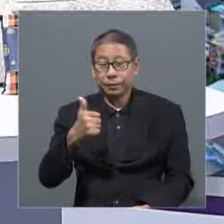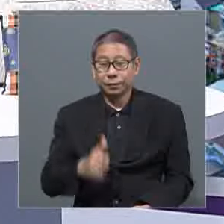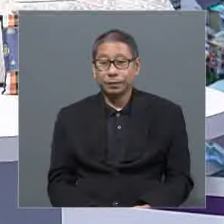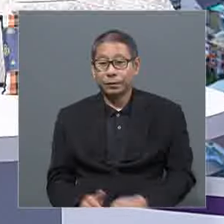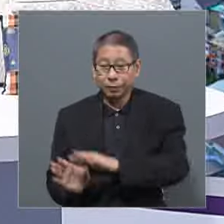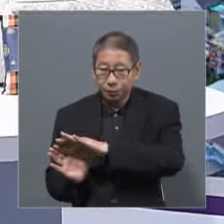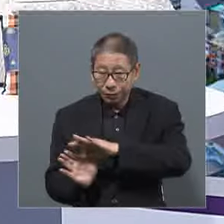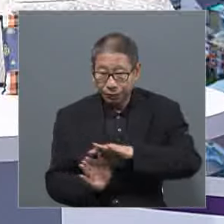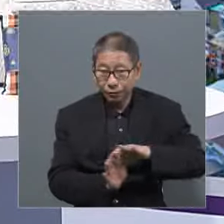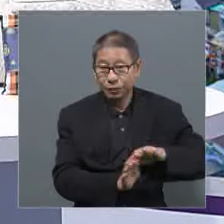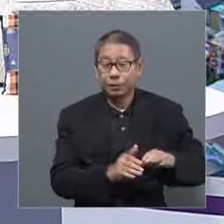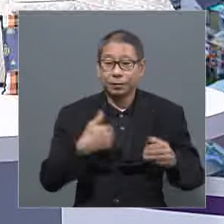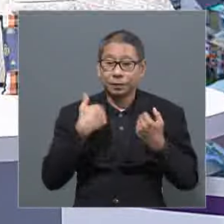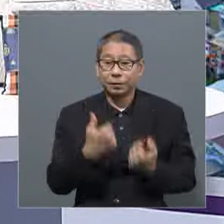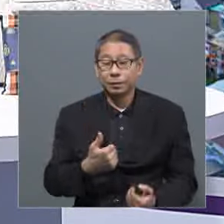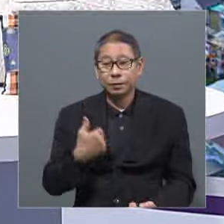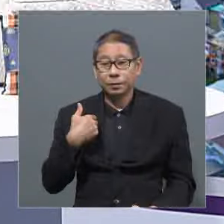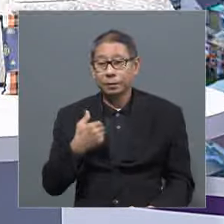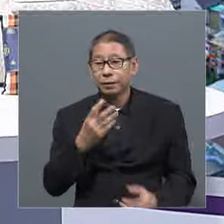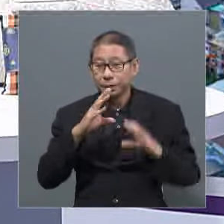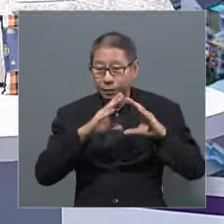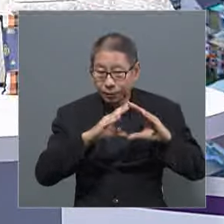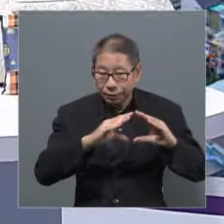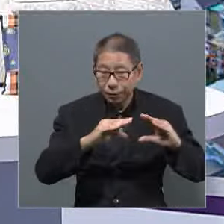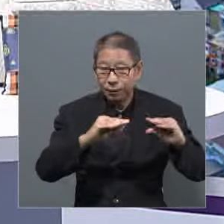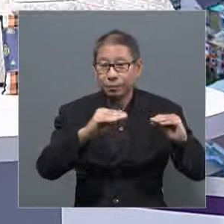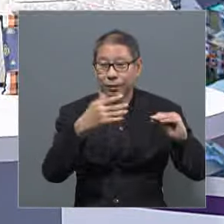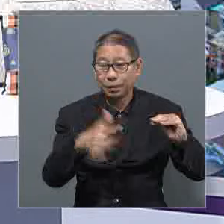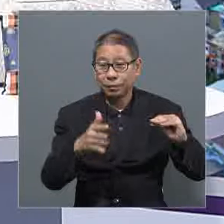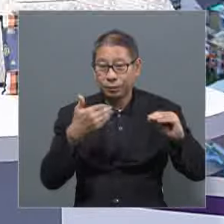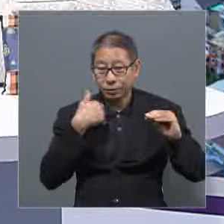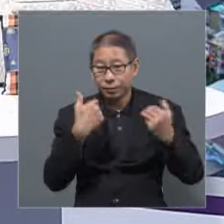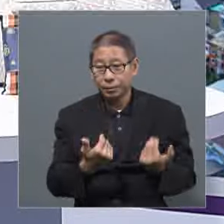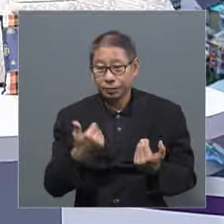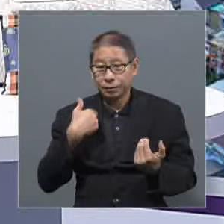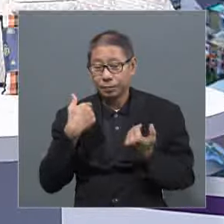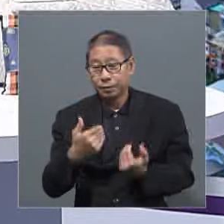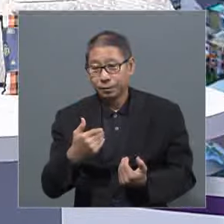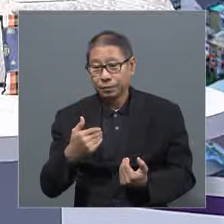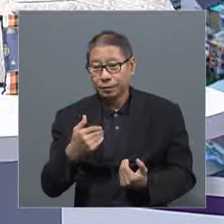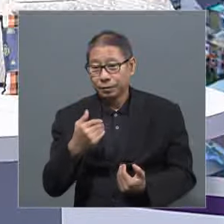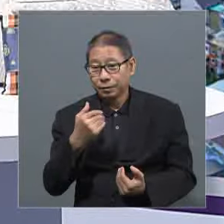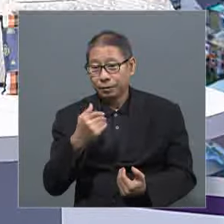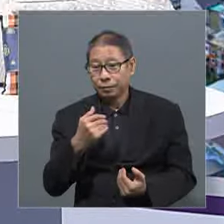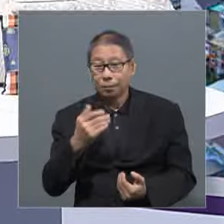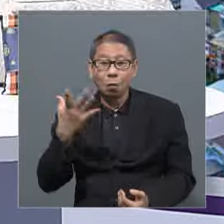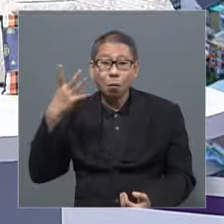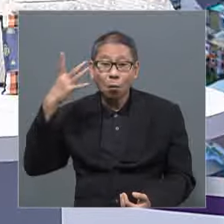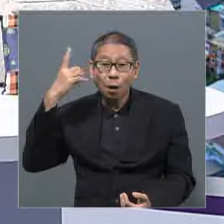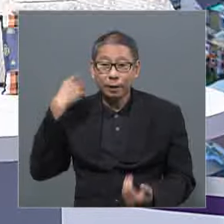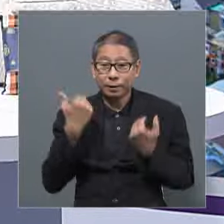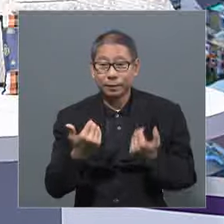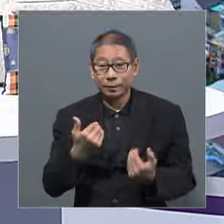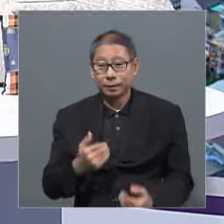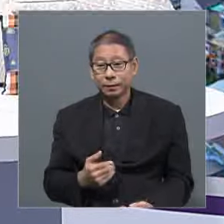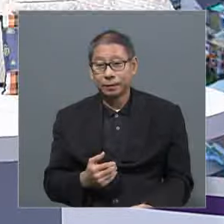มาดูอีกเรื่องนึงที่ต้องบอกว่าเหมือนจะเงียบๆไปอยู่พักนึงแต่ตอนนี้กลับมาไม่แผ่วตั้งแต่เมื่อวานนี้นะ